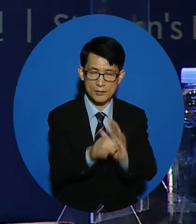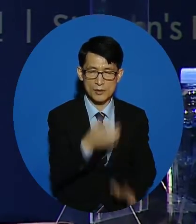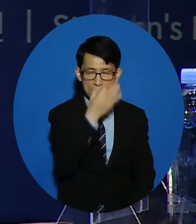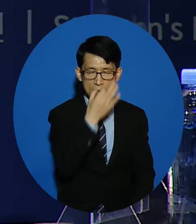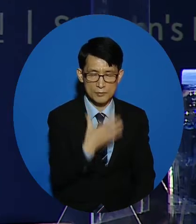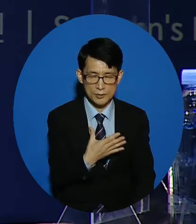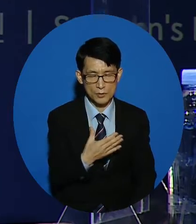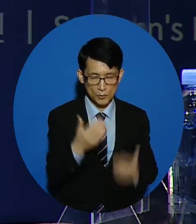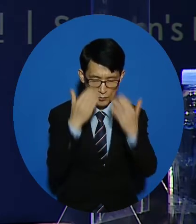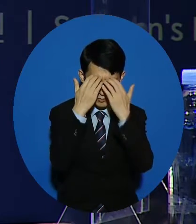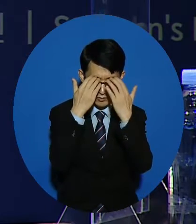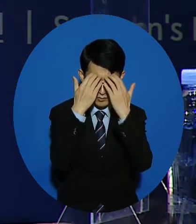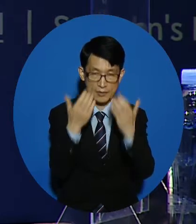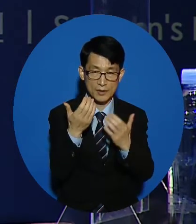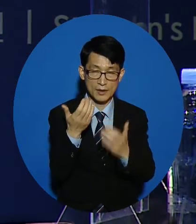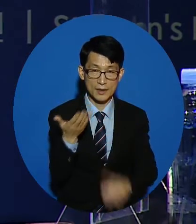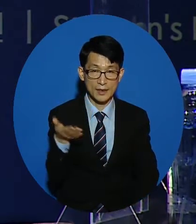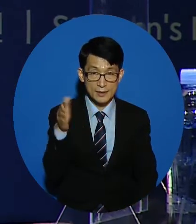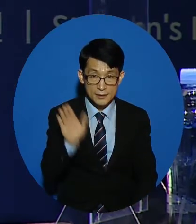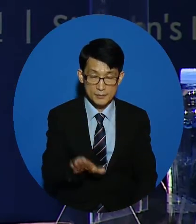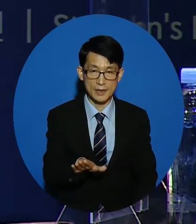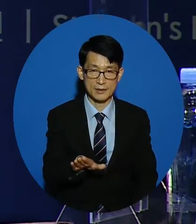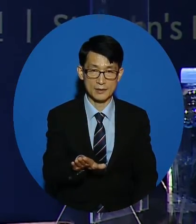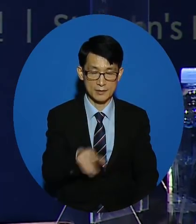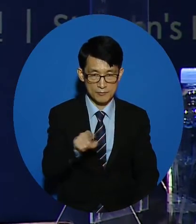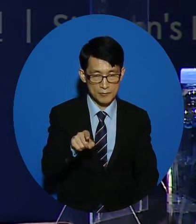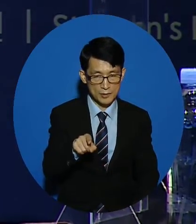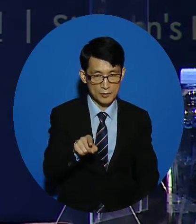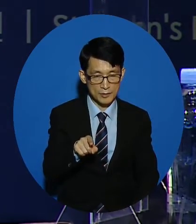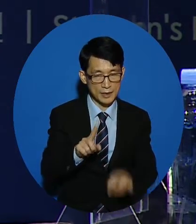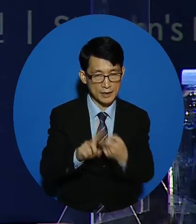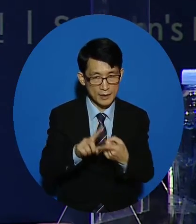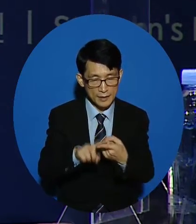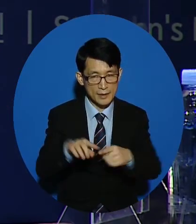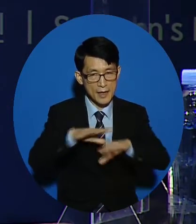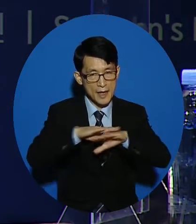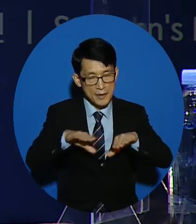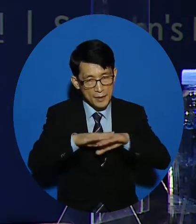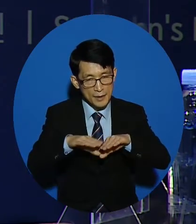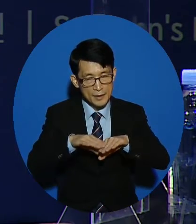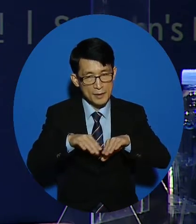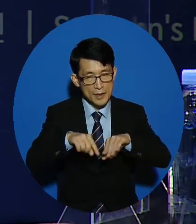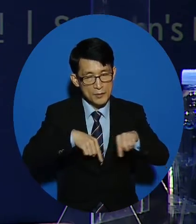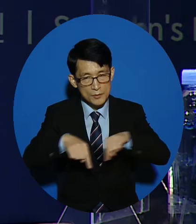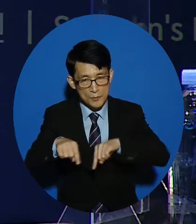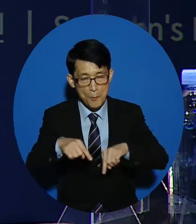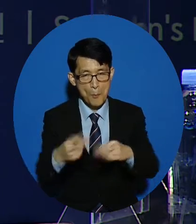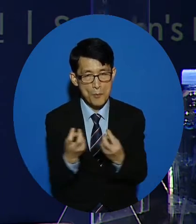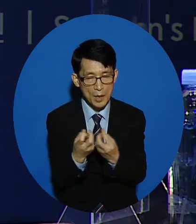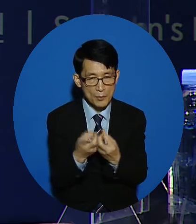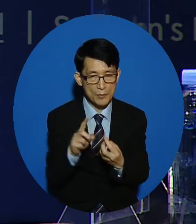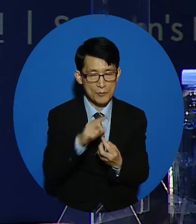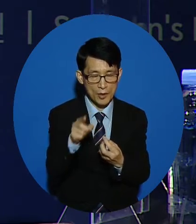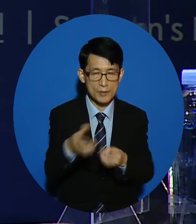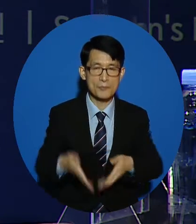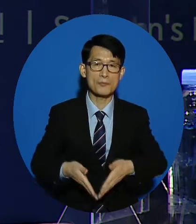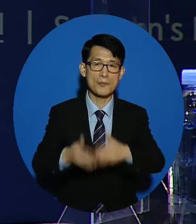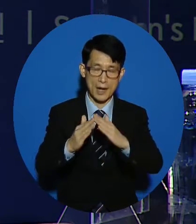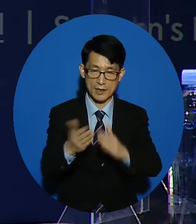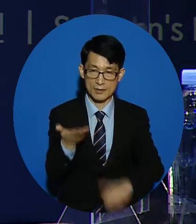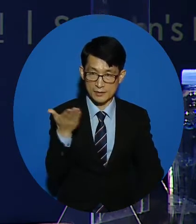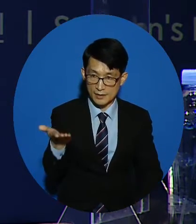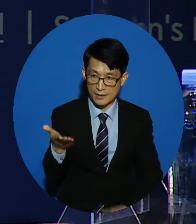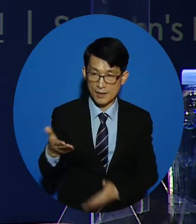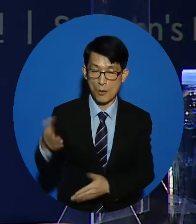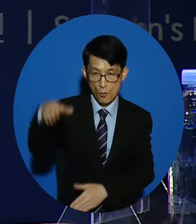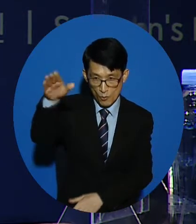있어도 이제는 정책은 반드시 세우고 또 경험이 있는 자네가 와서